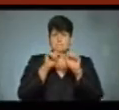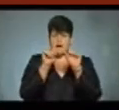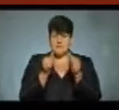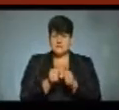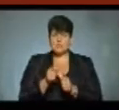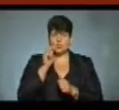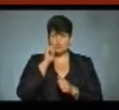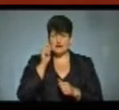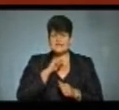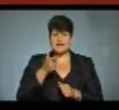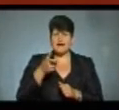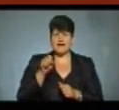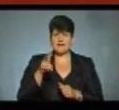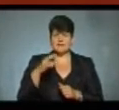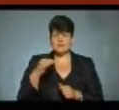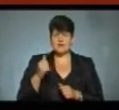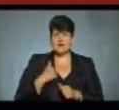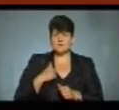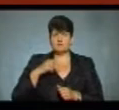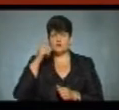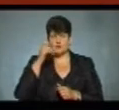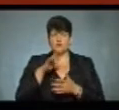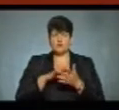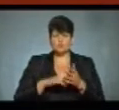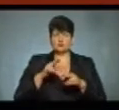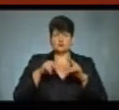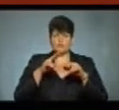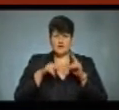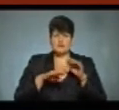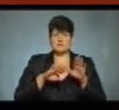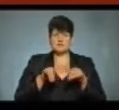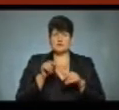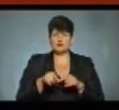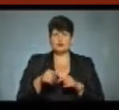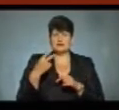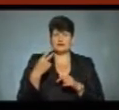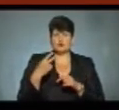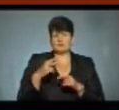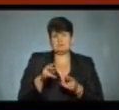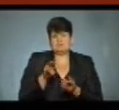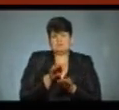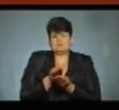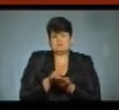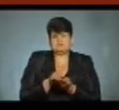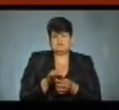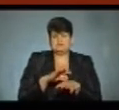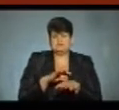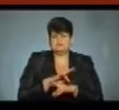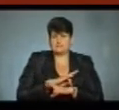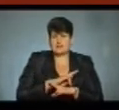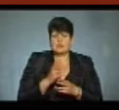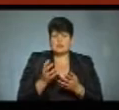Будувати меморіал українській Галицькій армії в Чорткові слід продовжувати, але останки 20-го століття, які знайшли на території